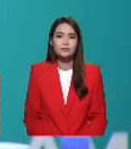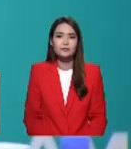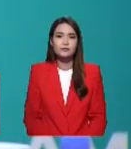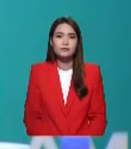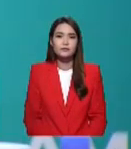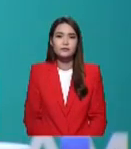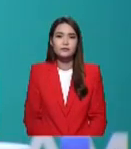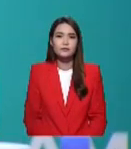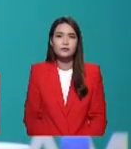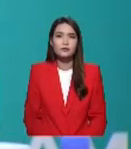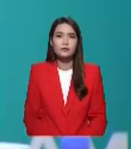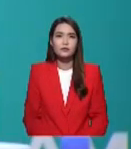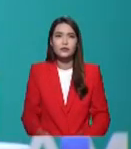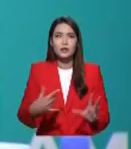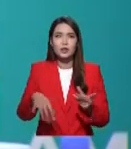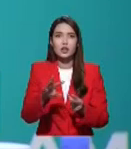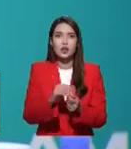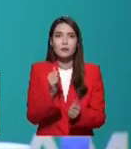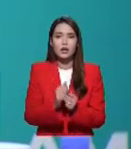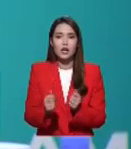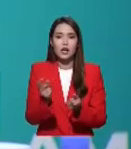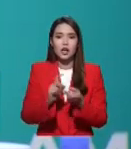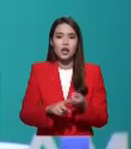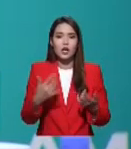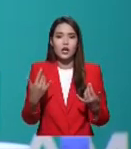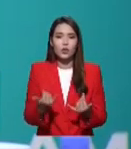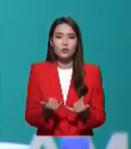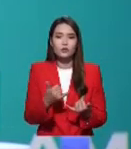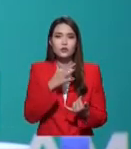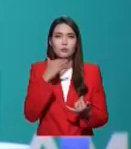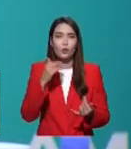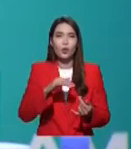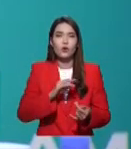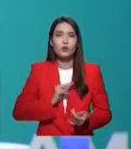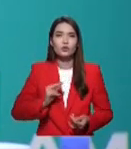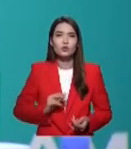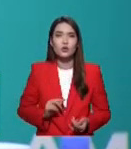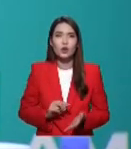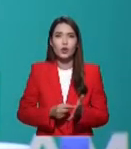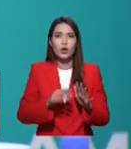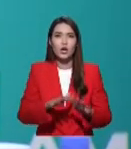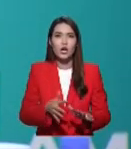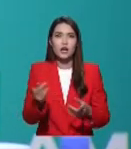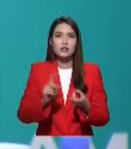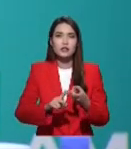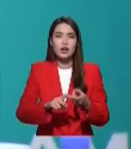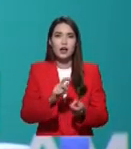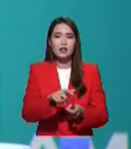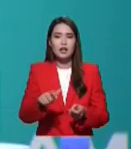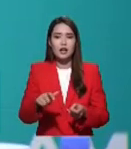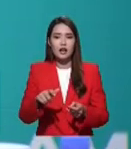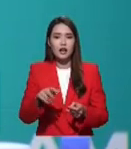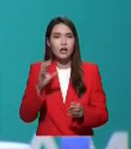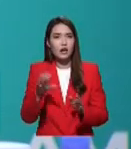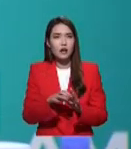Барлығы тәртіпке, дисциплинаға байланысты. Біздің өңірдегі филиалдардың жұмысына байланысты халық баға береді. Барлық жұмыс